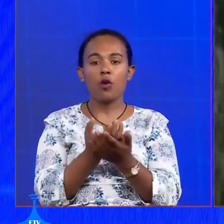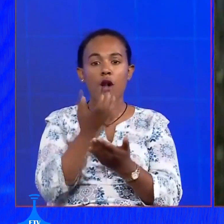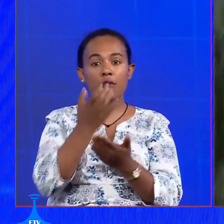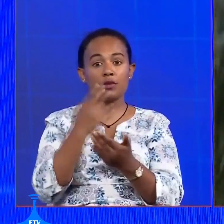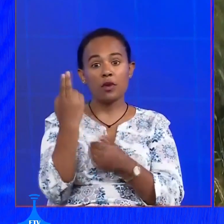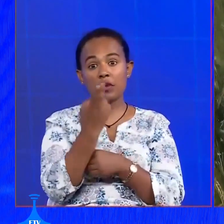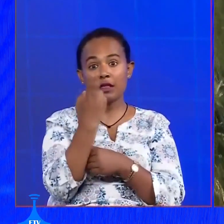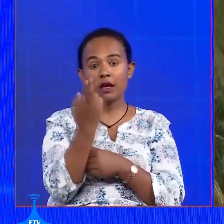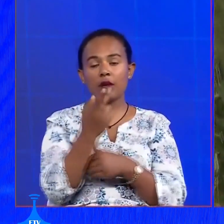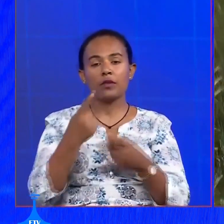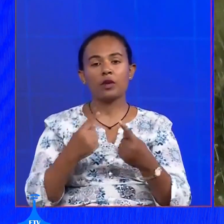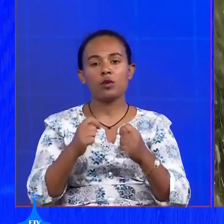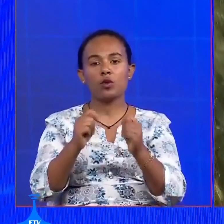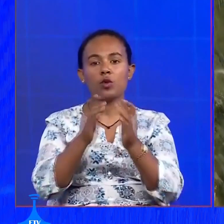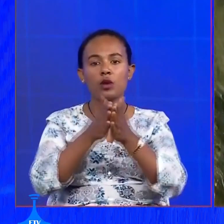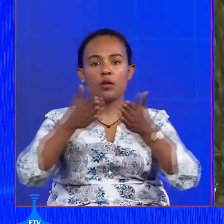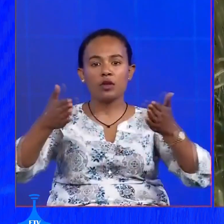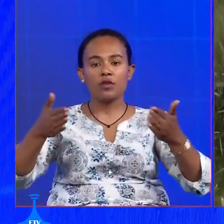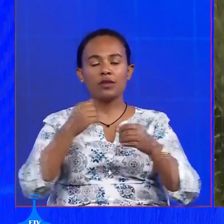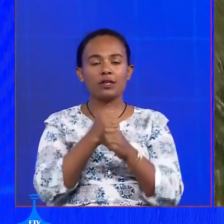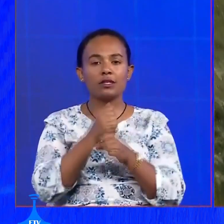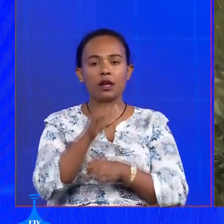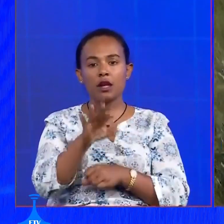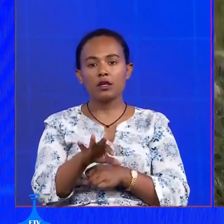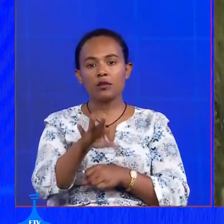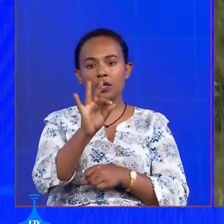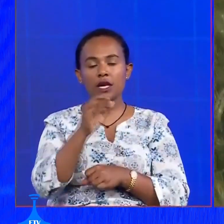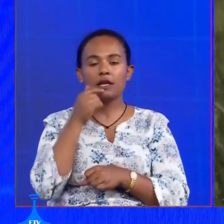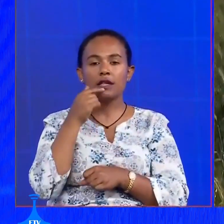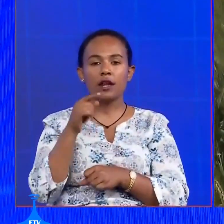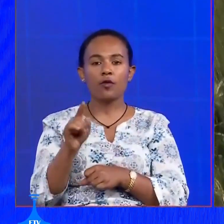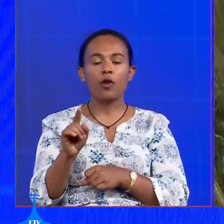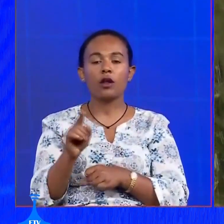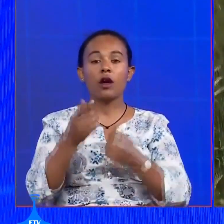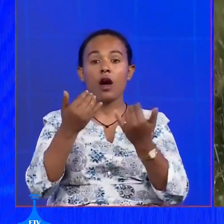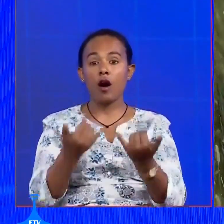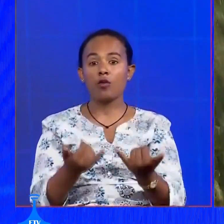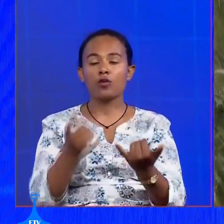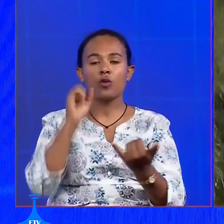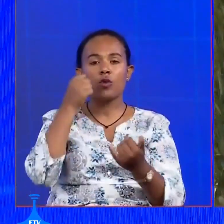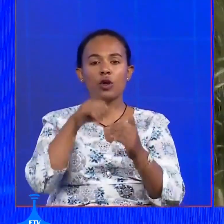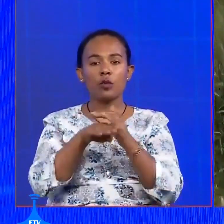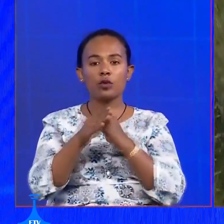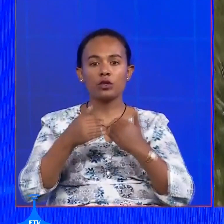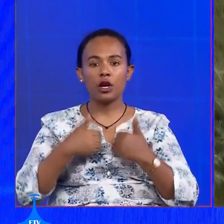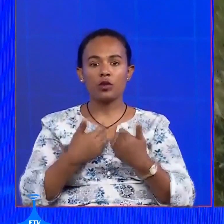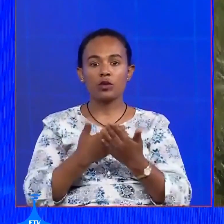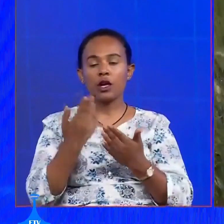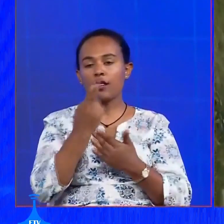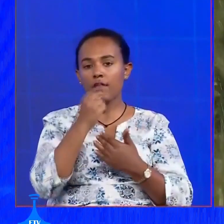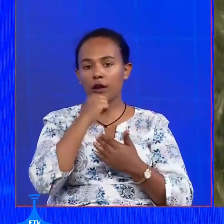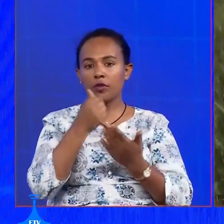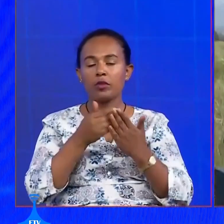በመጠቀም ተመኩሮውን ለማስፋፋት እየተሰራ እንደሚገኝም ተናግረዋል። አሁንም ኦሮሚያ ውስጥ ያለውን ፖቴንሻል አልተጠቀምንበትም። ከዚህ በላይ